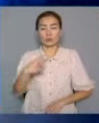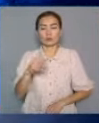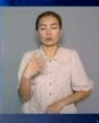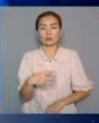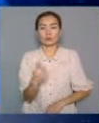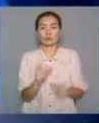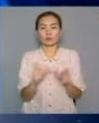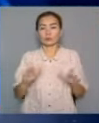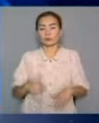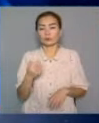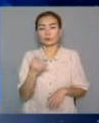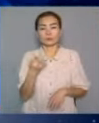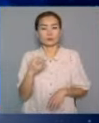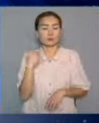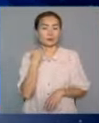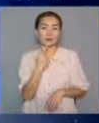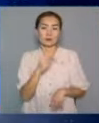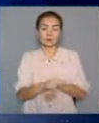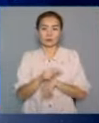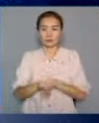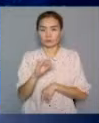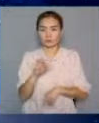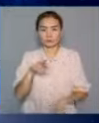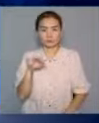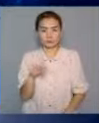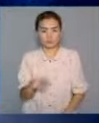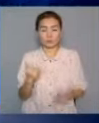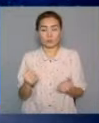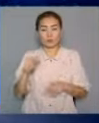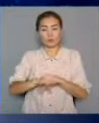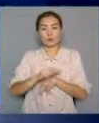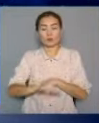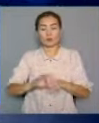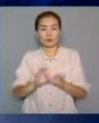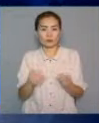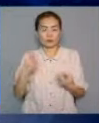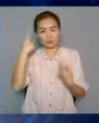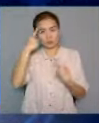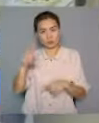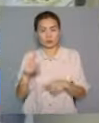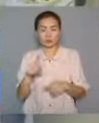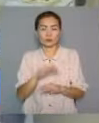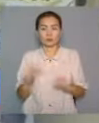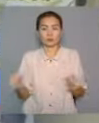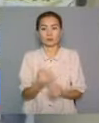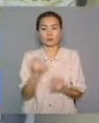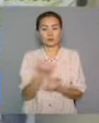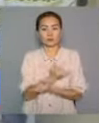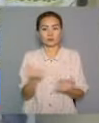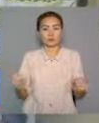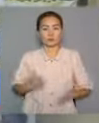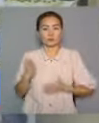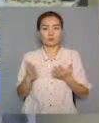Номері 41-ші мектеп гимназиясының ағылшын тілі пәні мұғалімі Ислам Қадыров білім берудің креативті жолын, оқушылар